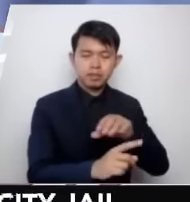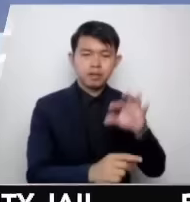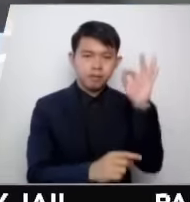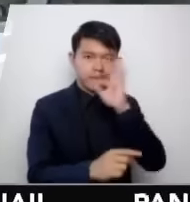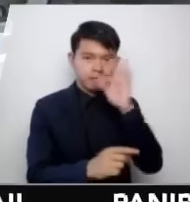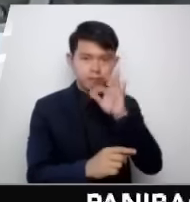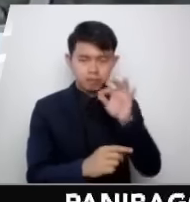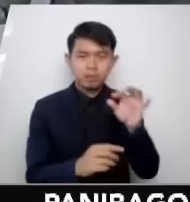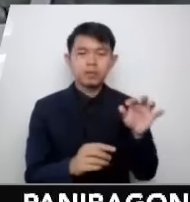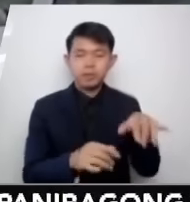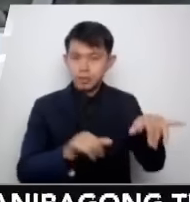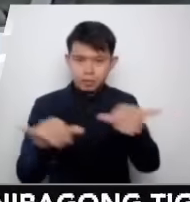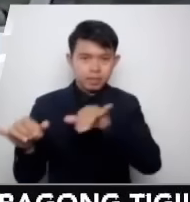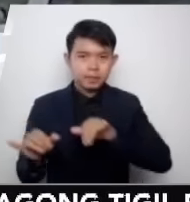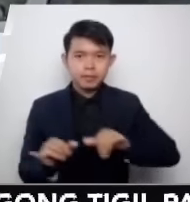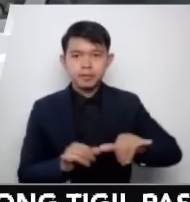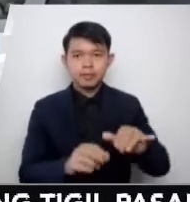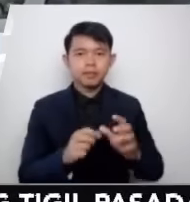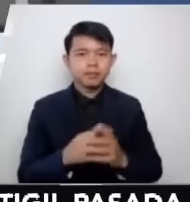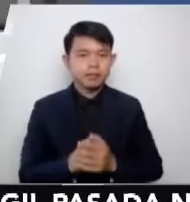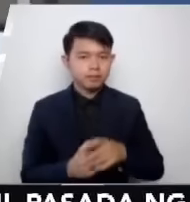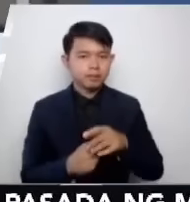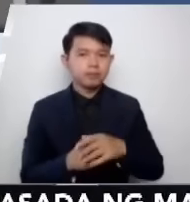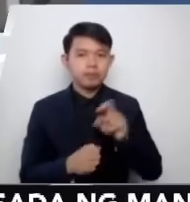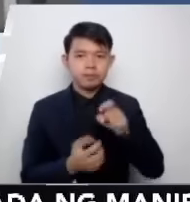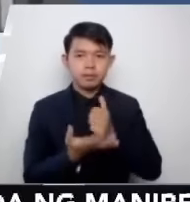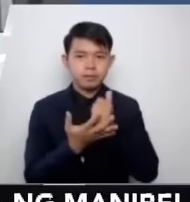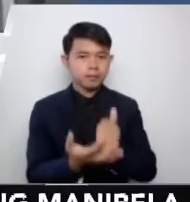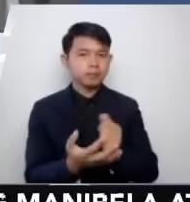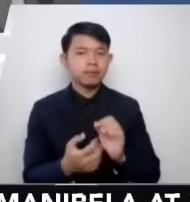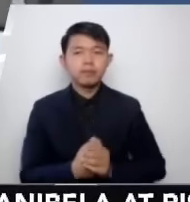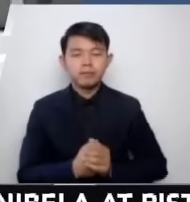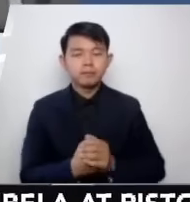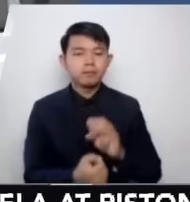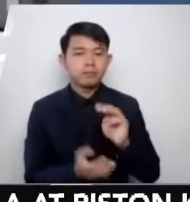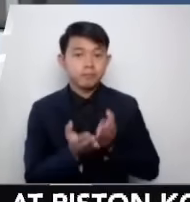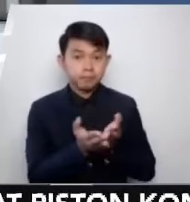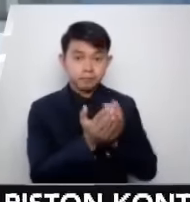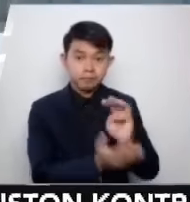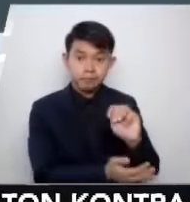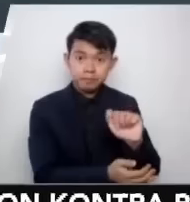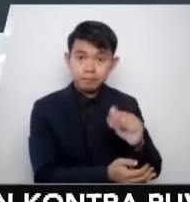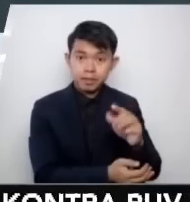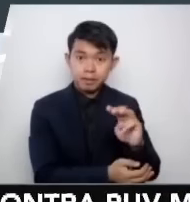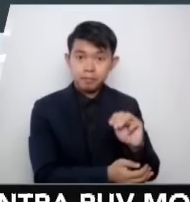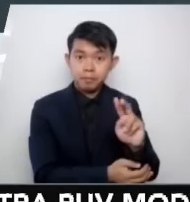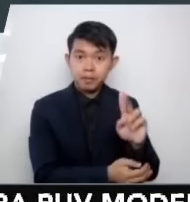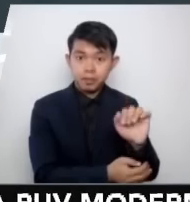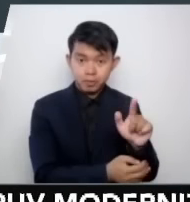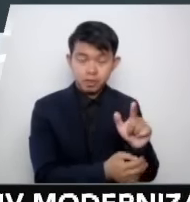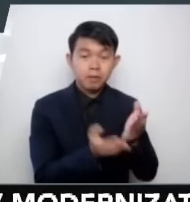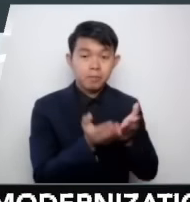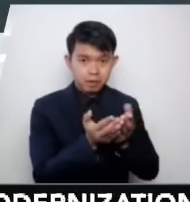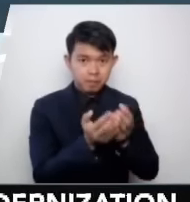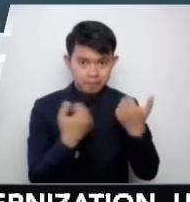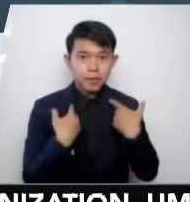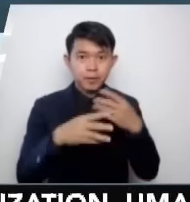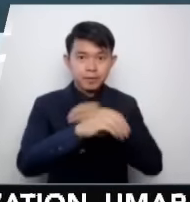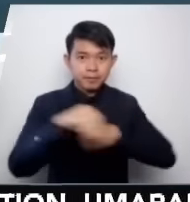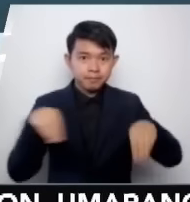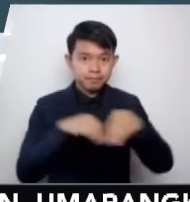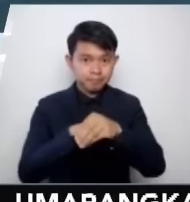sa atin. Nagpadala na ang PCG ng kapalit ng Magbanua sa Eskoda Shoal pero hindi sila nagbigay ng impormasyon kung ilan at kung nakarating